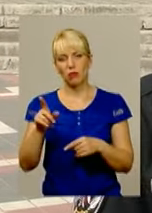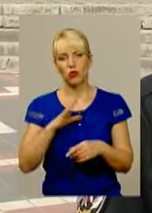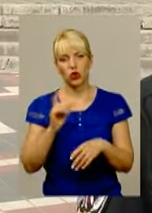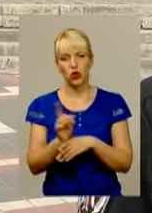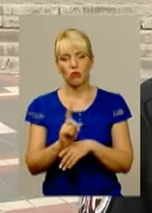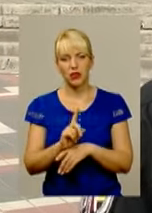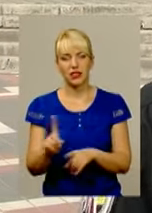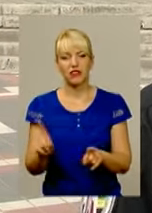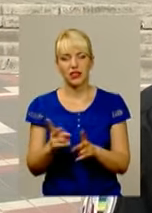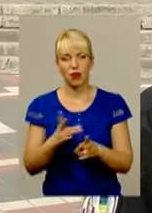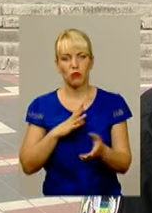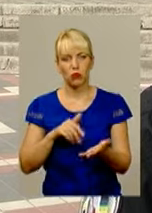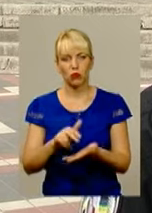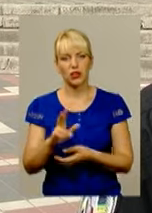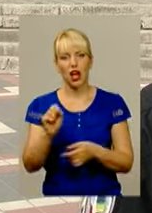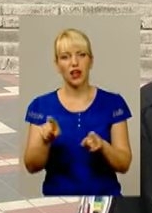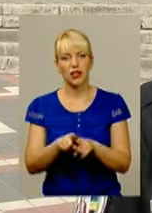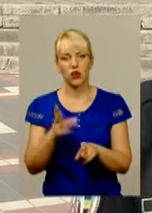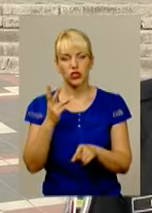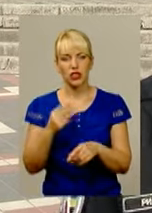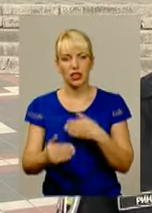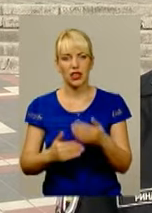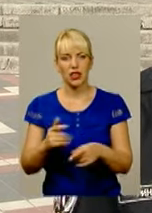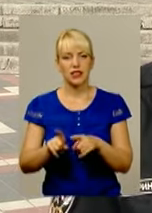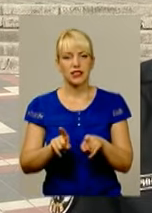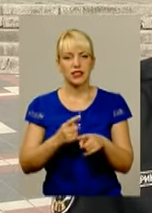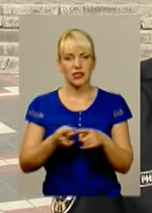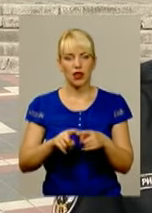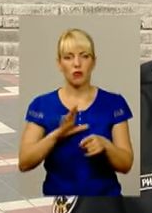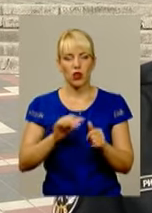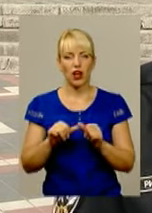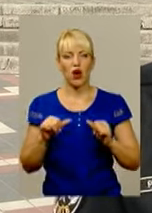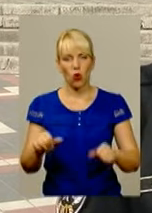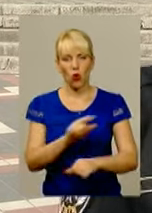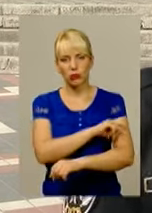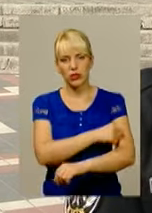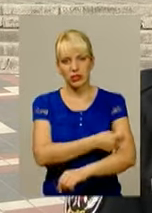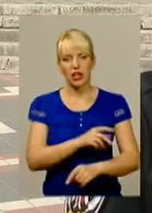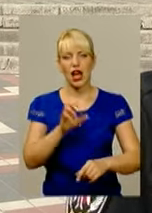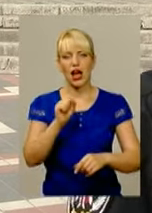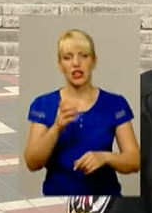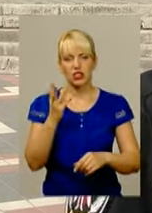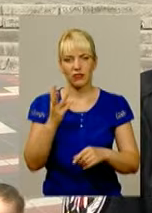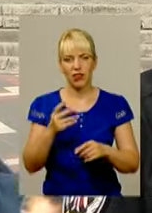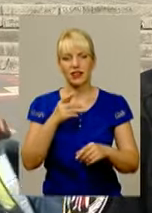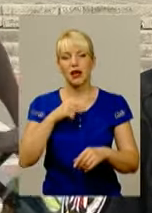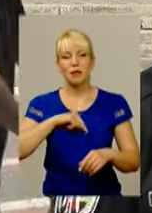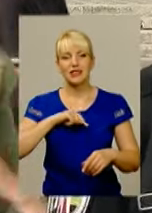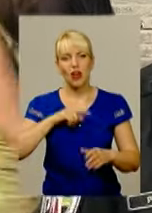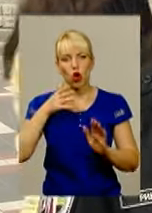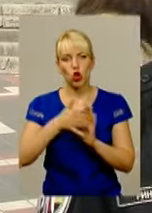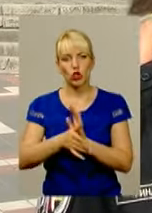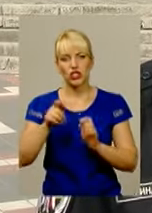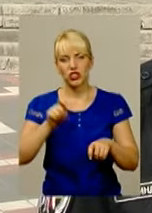потрібно було пройти. Третій етап – це була військово-лікарська комісія, четвертий психологічний тест і завершальний,